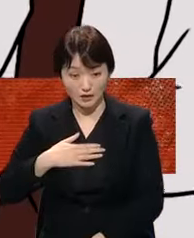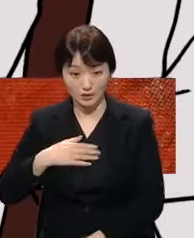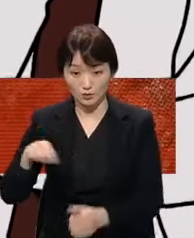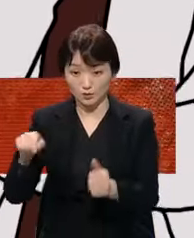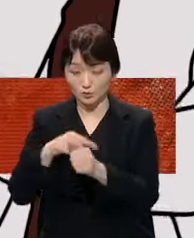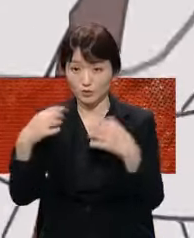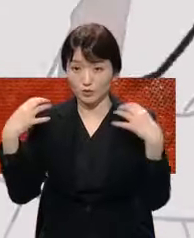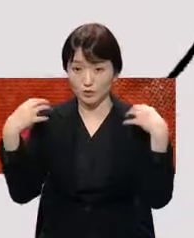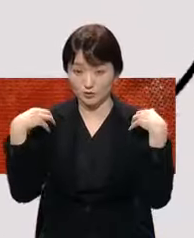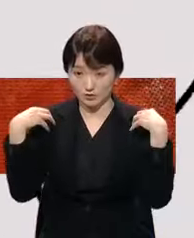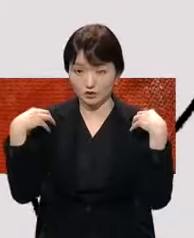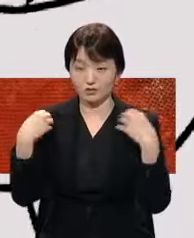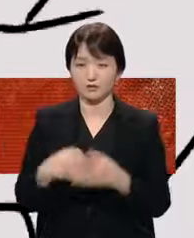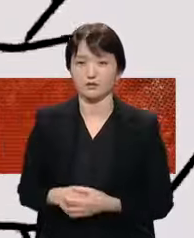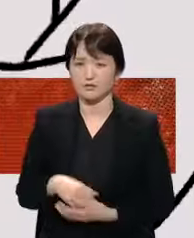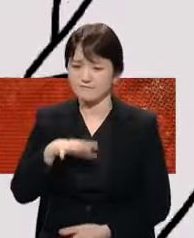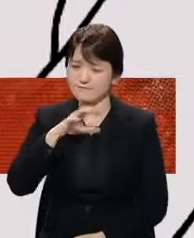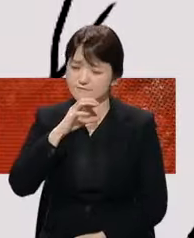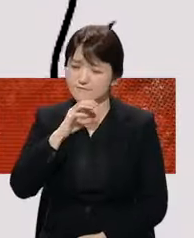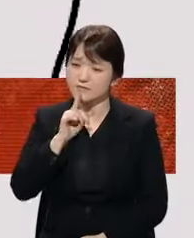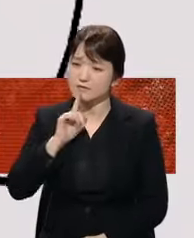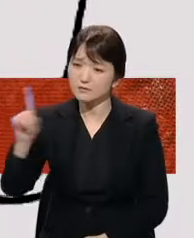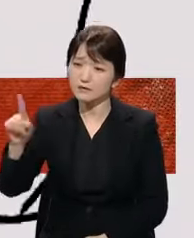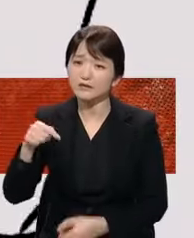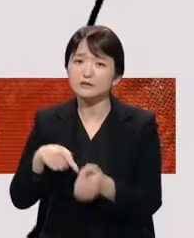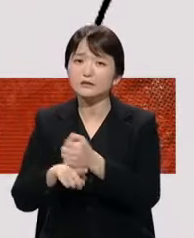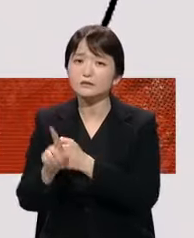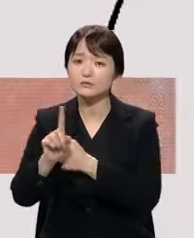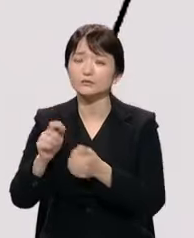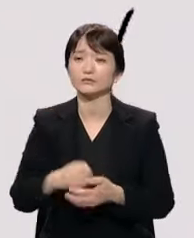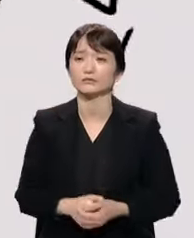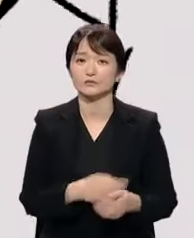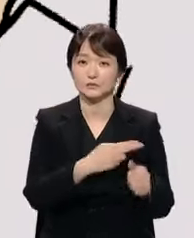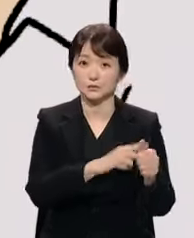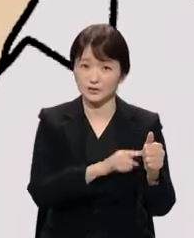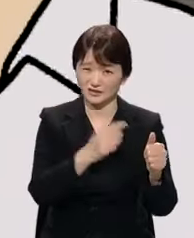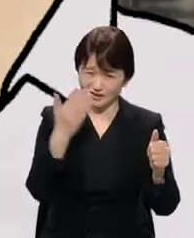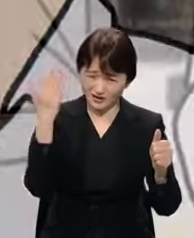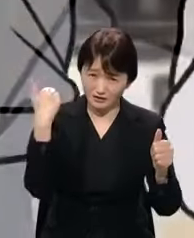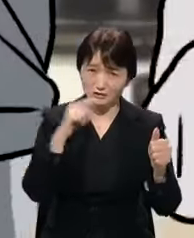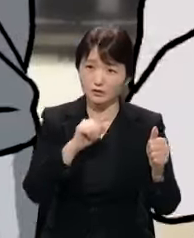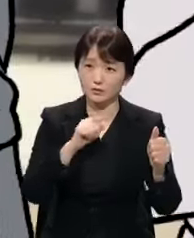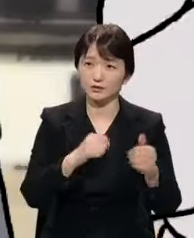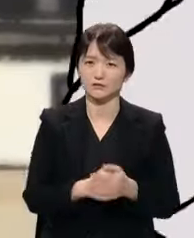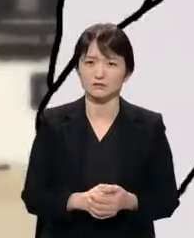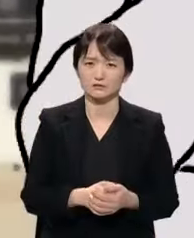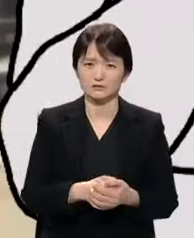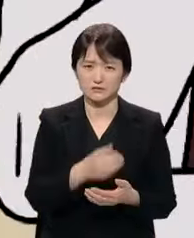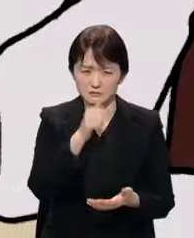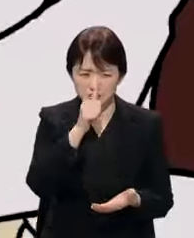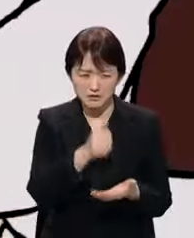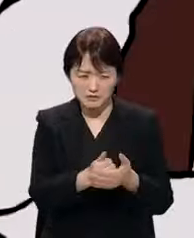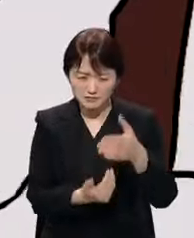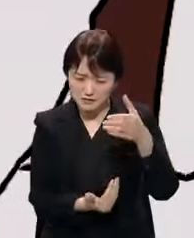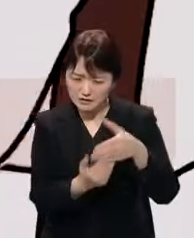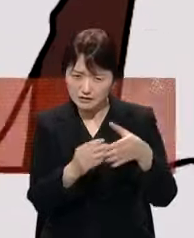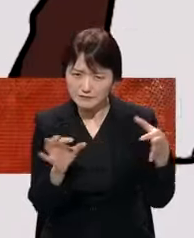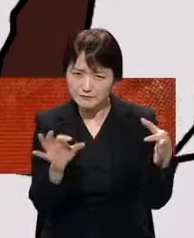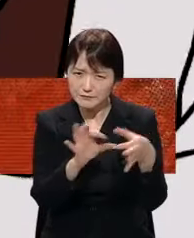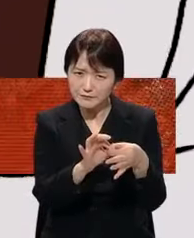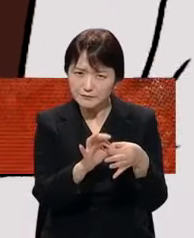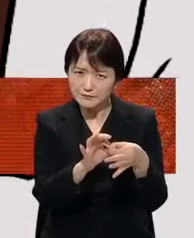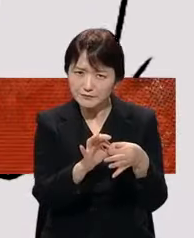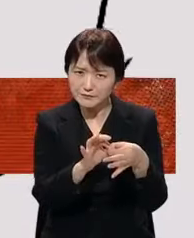이 학교에다가 민원을 넣습니다. 이유가 있었는데 이 교사가 과거에 어떤 심각한 범죄 사건에 연루돼 있다는